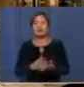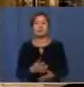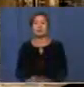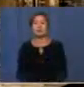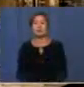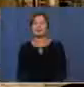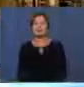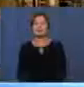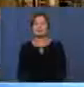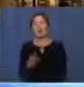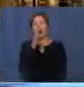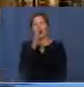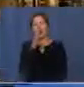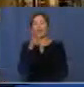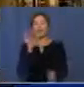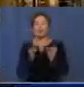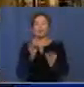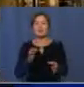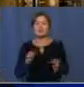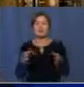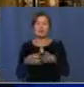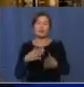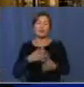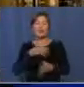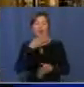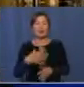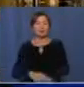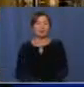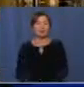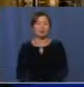уақытта тұрақты. Компания жақсы, өзіме ұнайды.